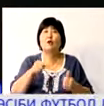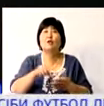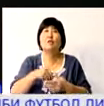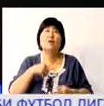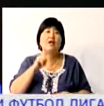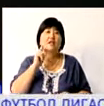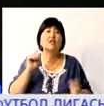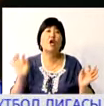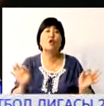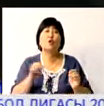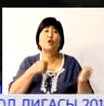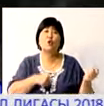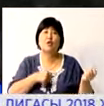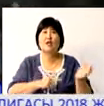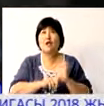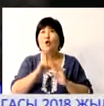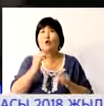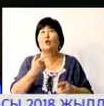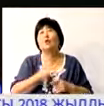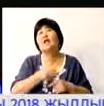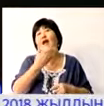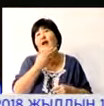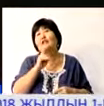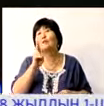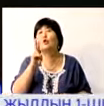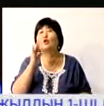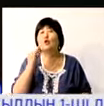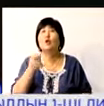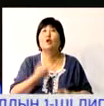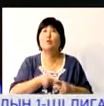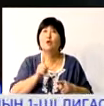жастар күйін тартамын. Жастар күйі өте әдемі күй. Мен